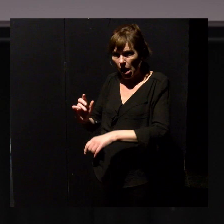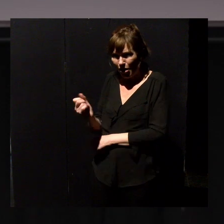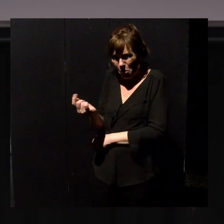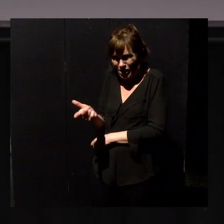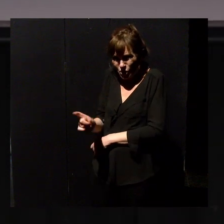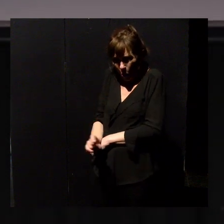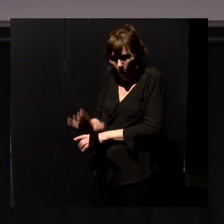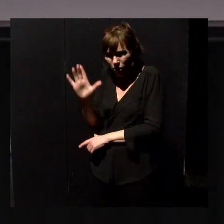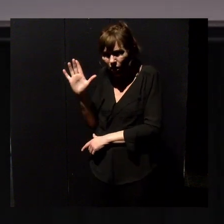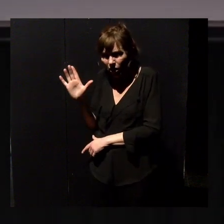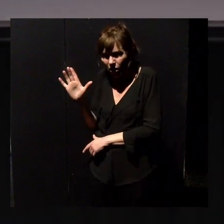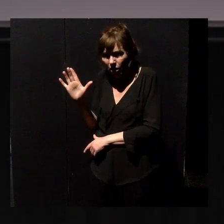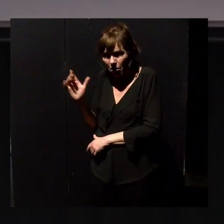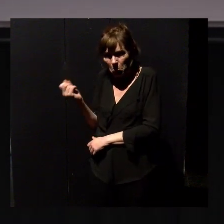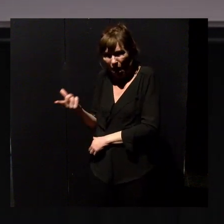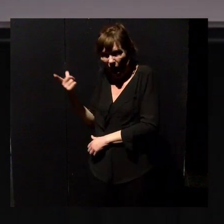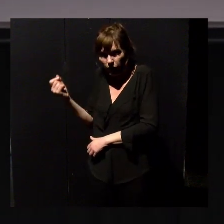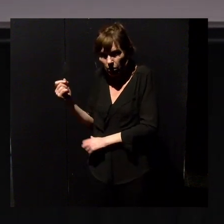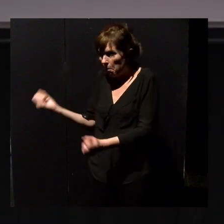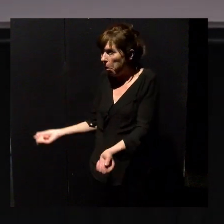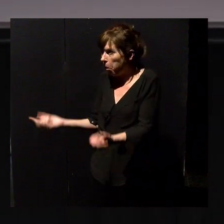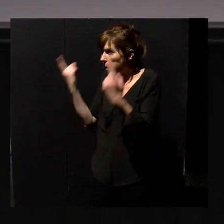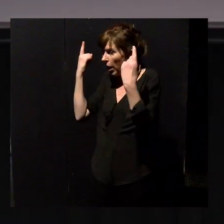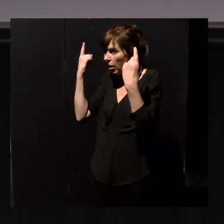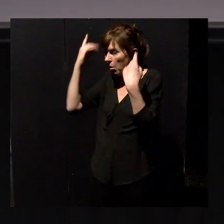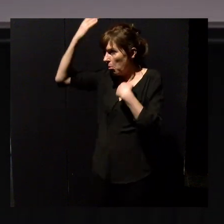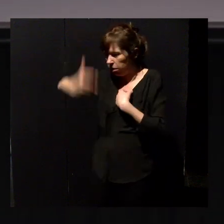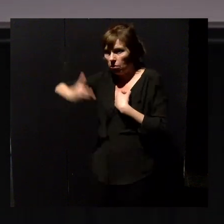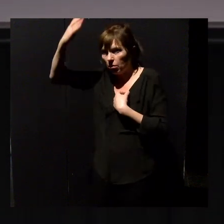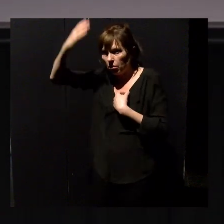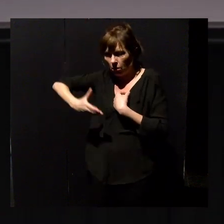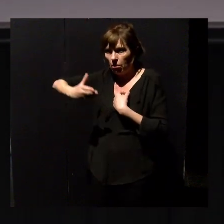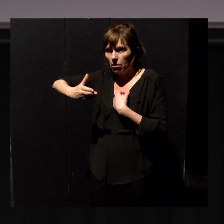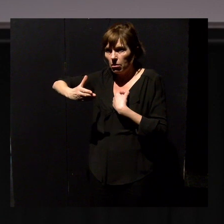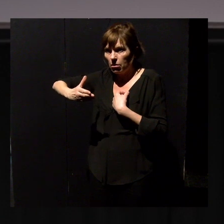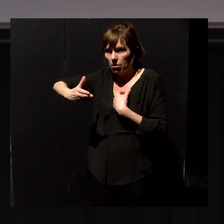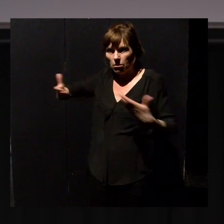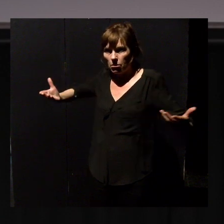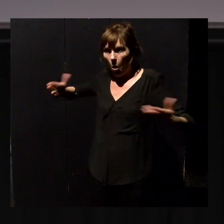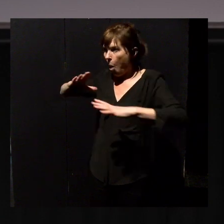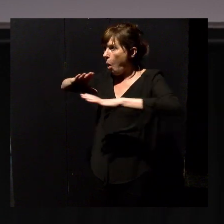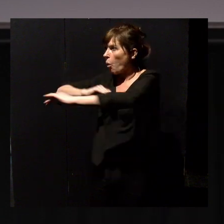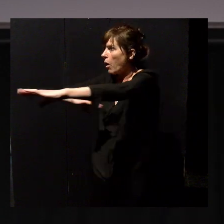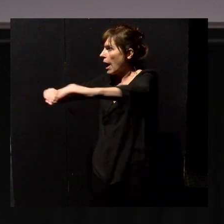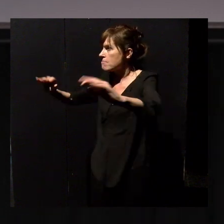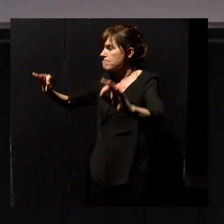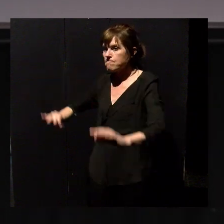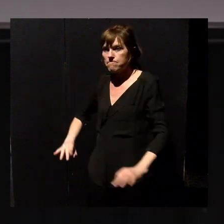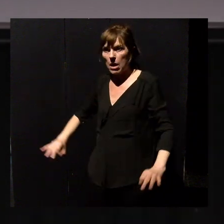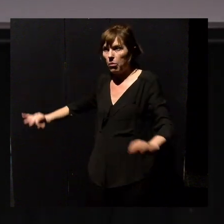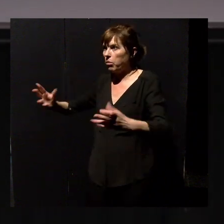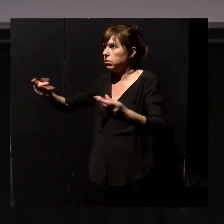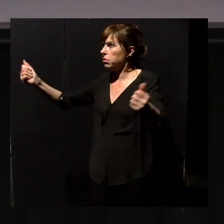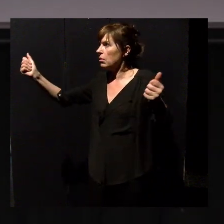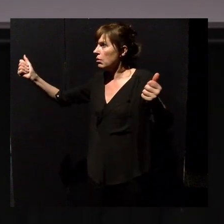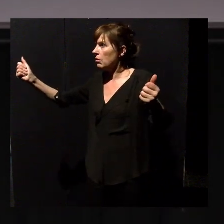tard, je vais ne plus être du tout conscient, c'est-à-dire qu'il va perdre la conscience de ce qu'il est en train de vivre. Et parfois,